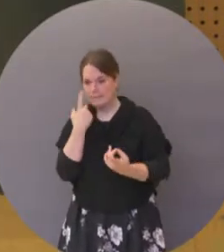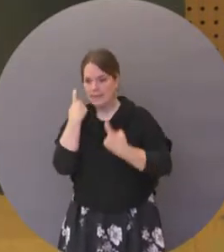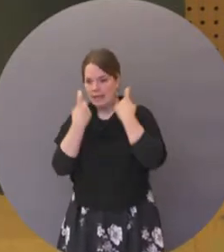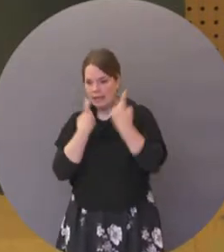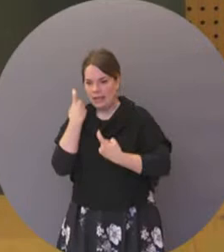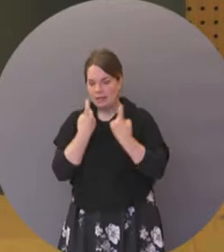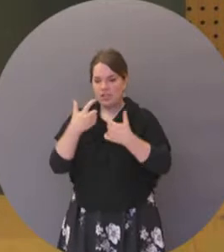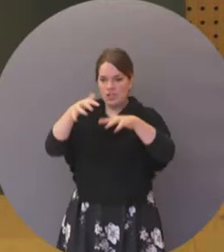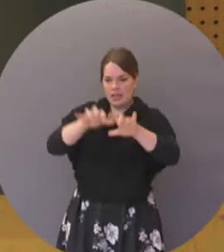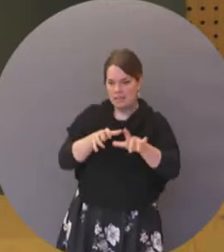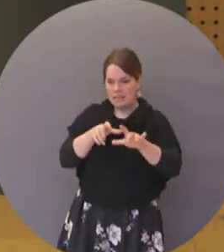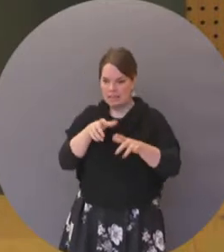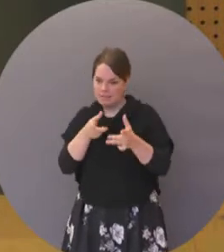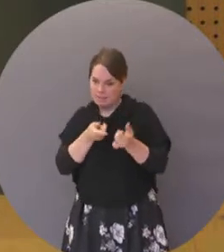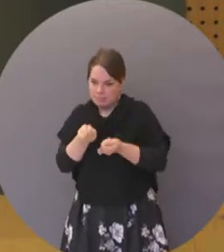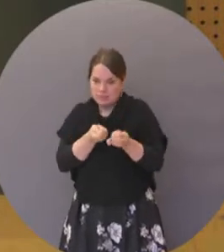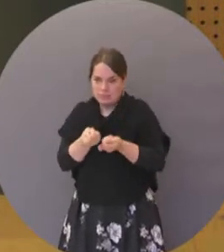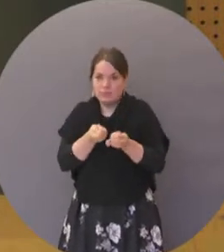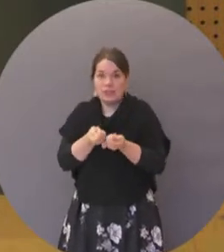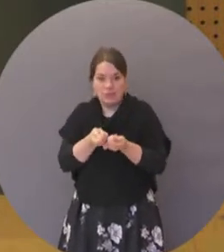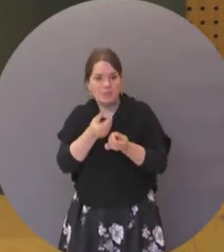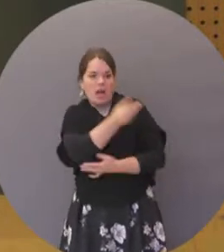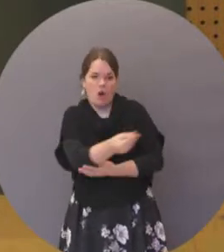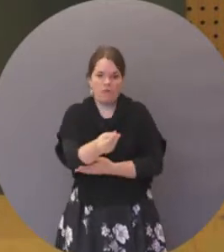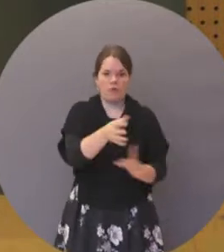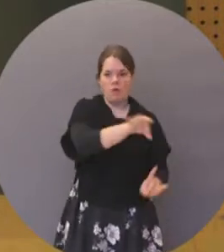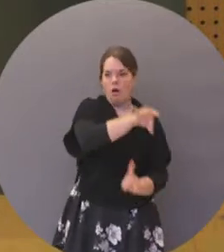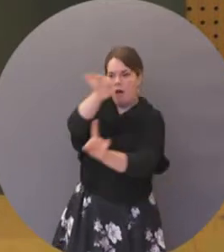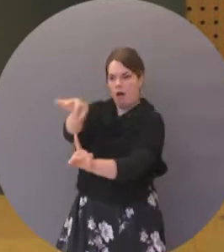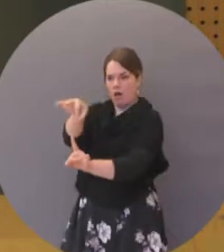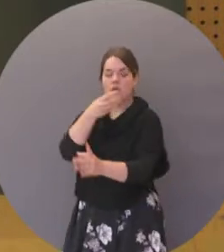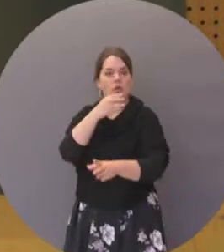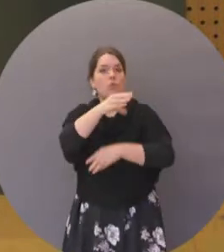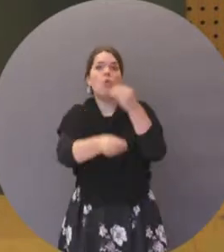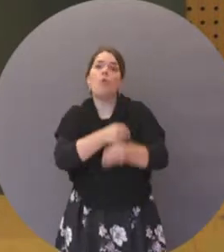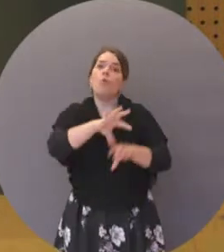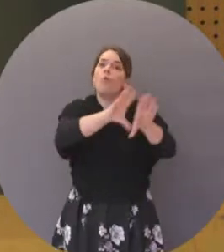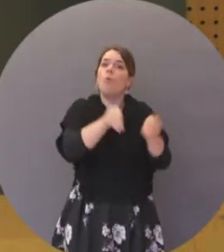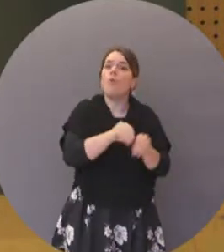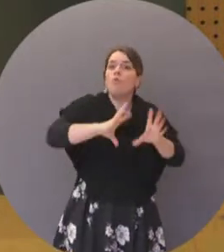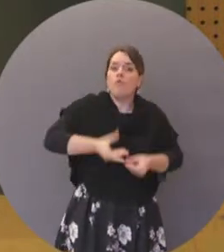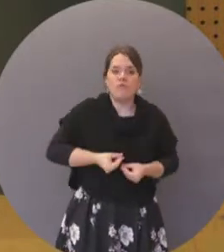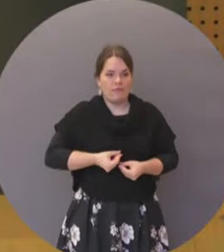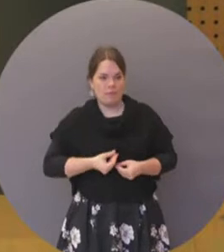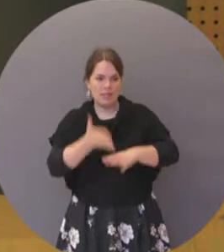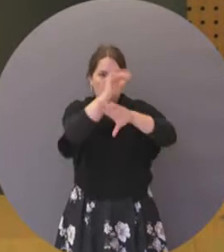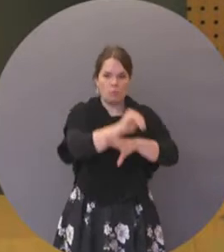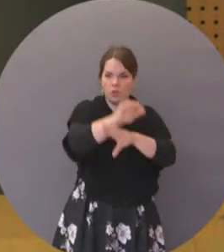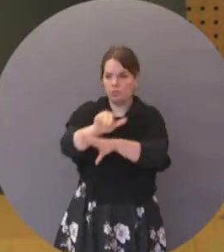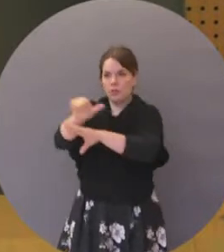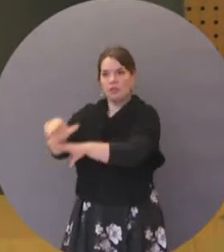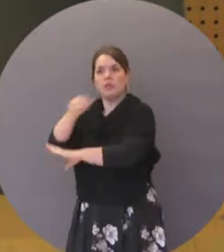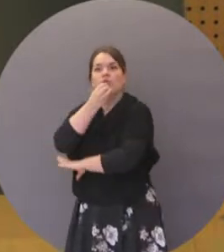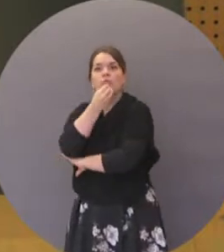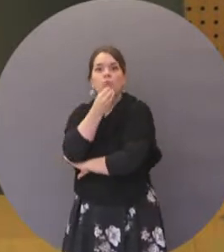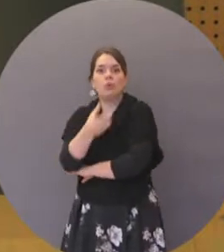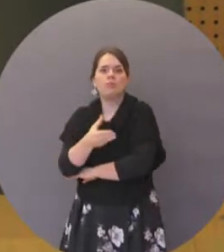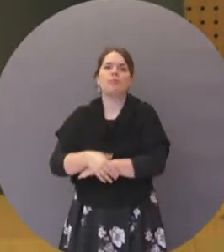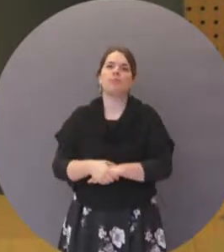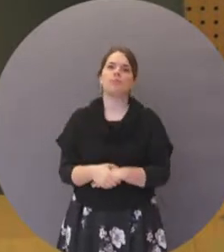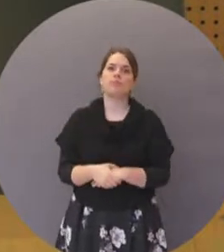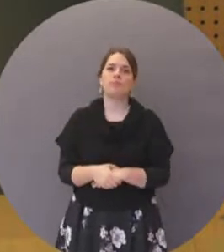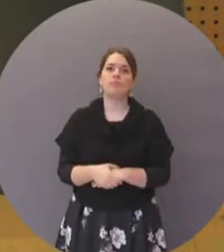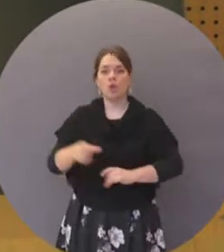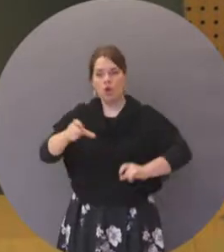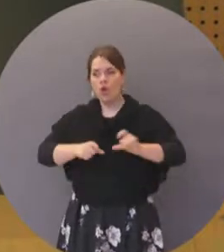bon déroulement de l'accueil des enfants en famille d'accueil en établissement ou dans les mesures dans les mesures préventives je pense également à tous nos collègues